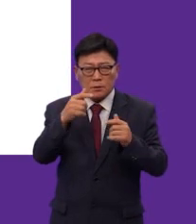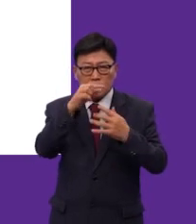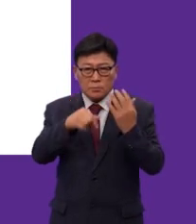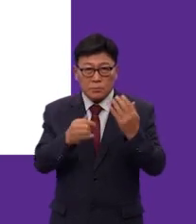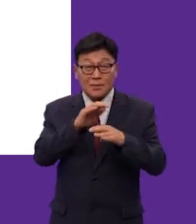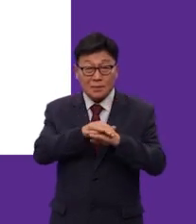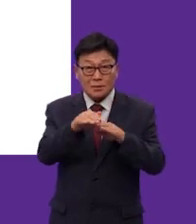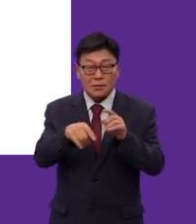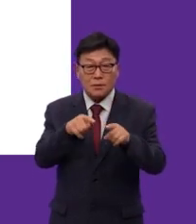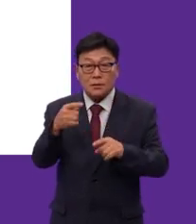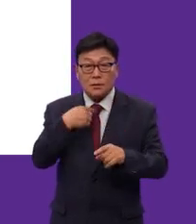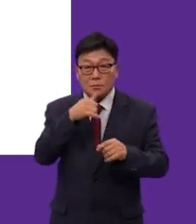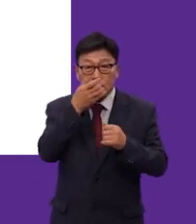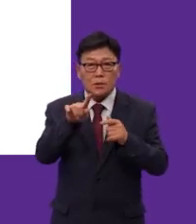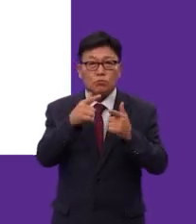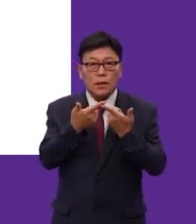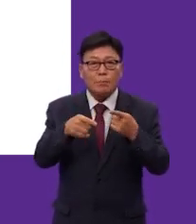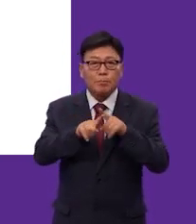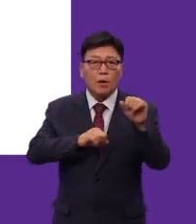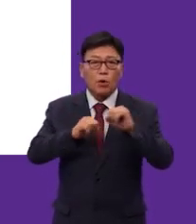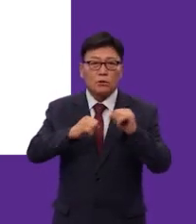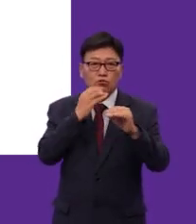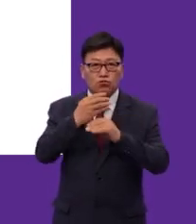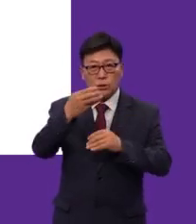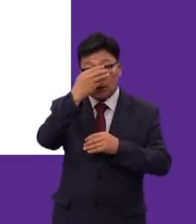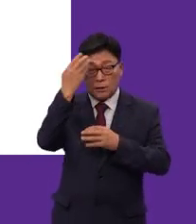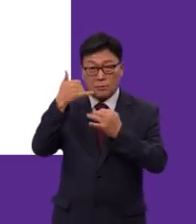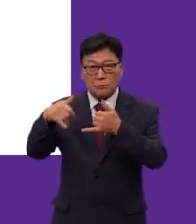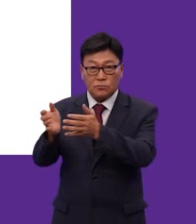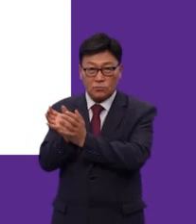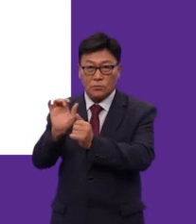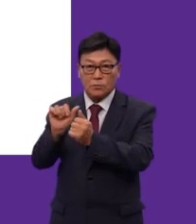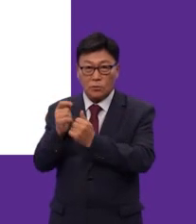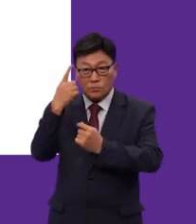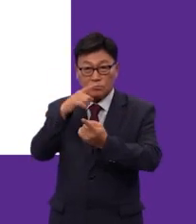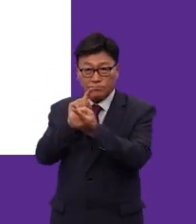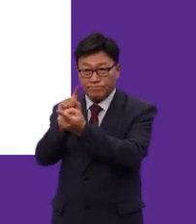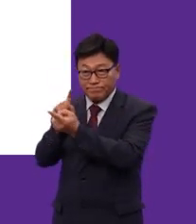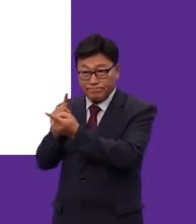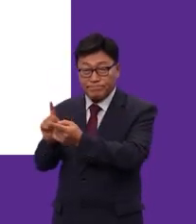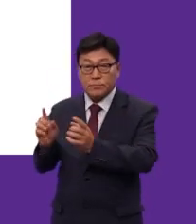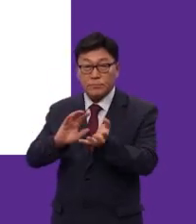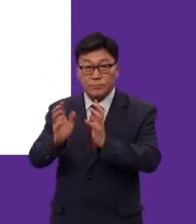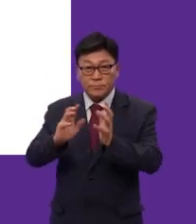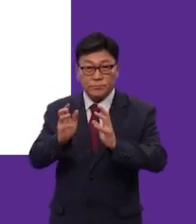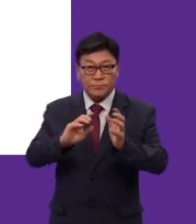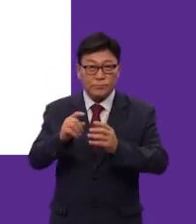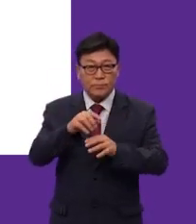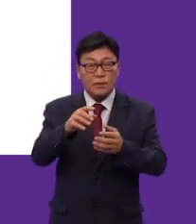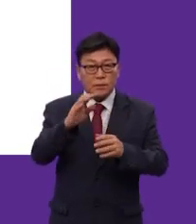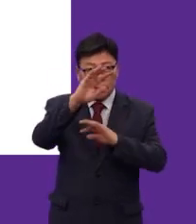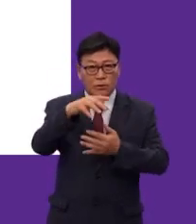했는데요. 먼저 부산에서 함께 활동하고 있는 청년단체들과 오프라인 살롱을 열어서 많은 이야기들을 수집을